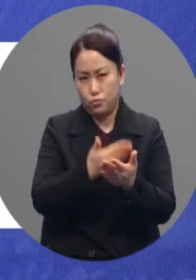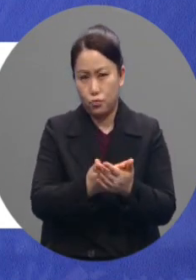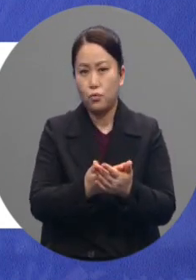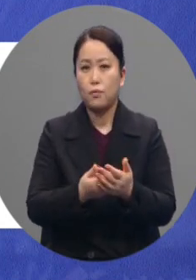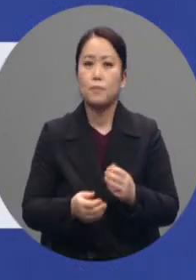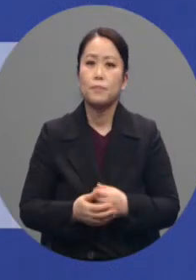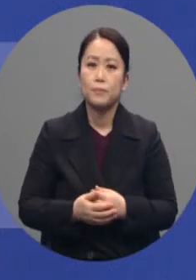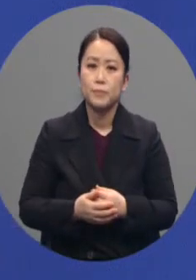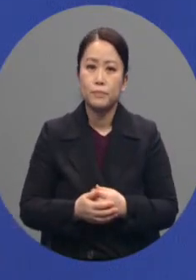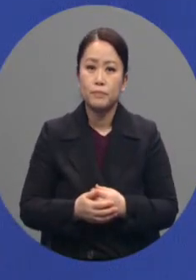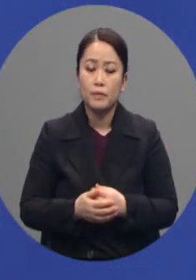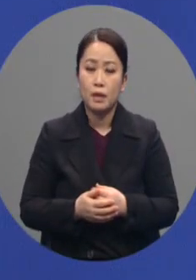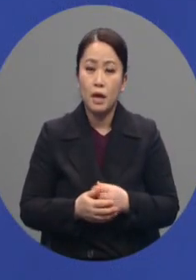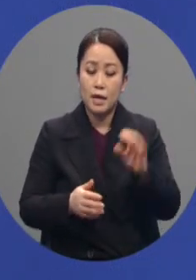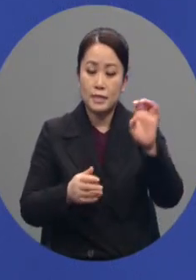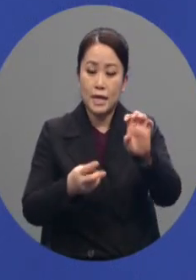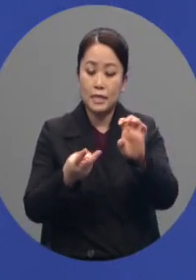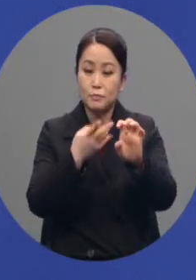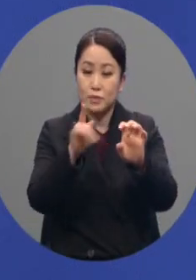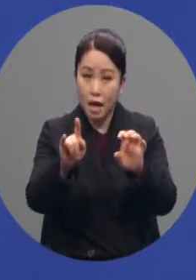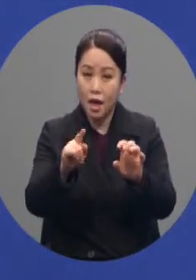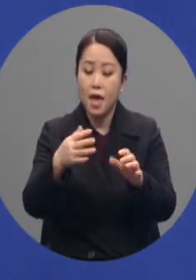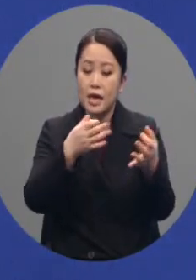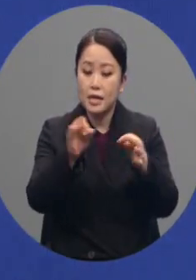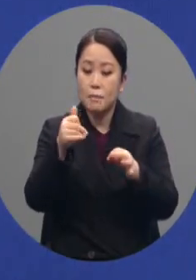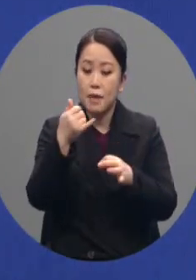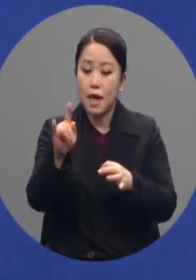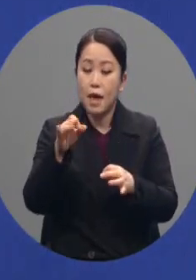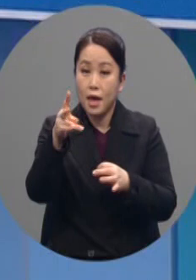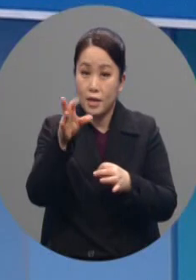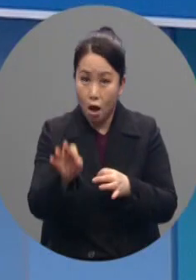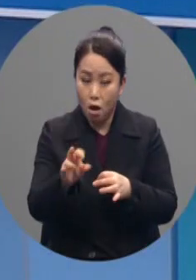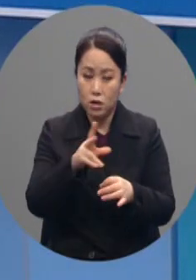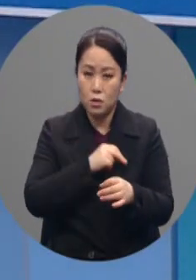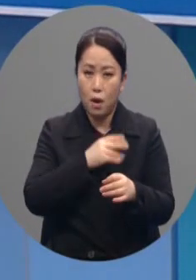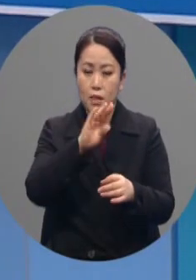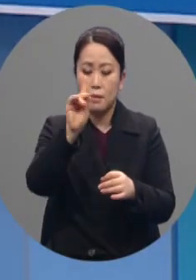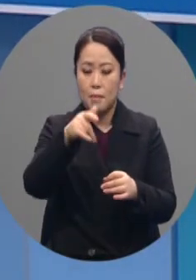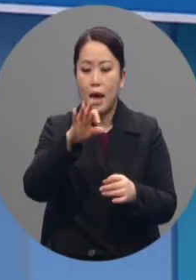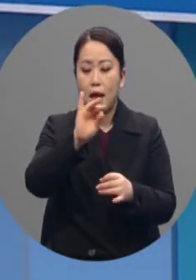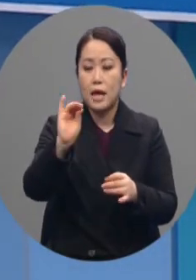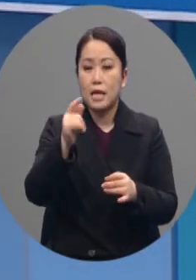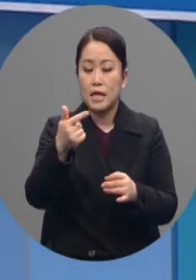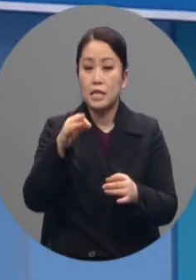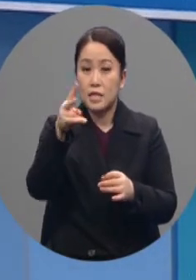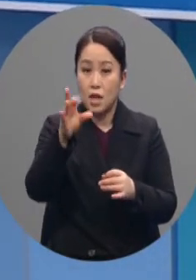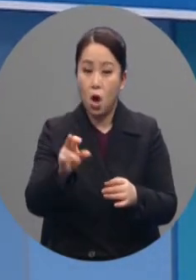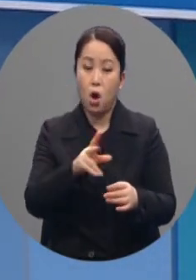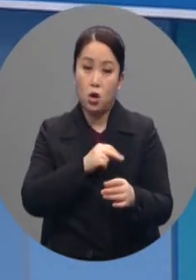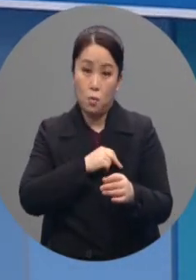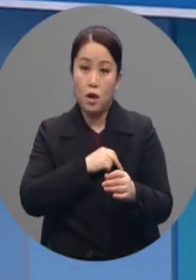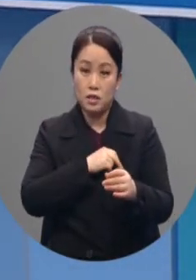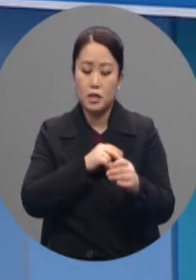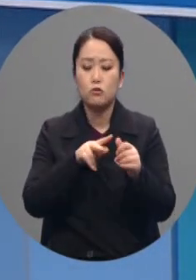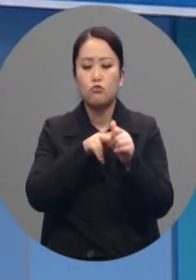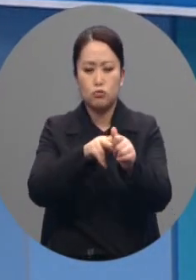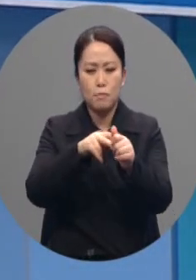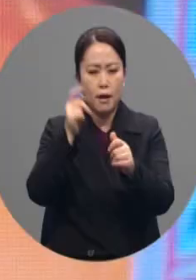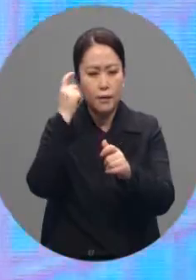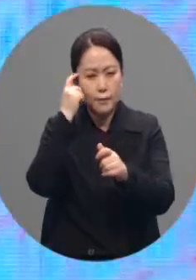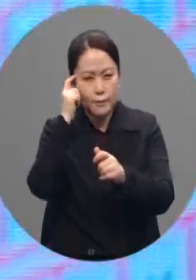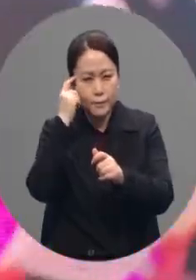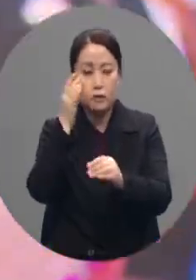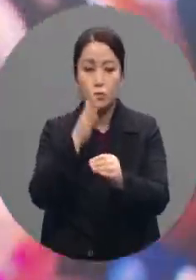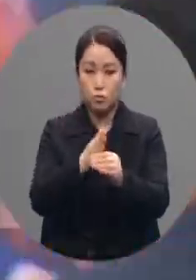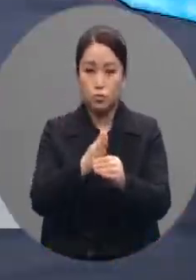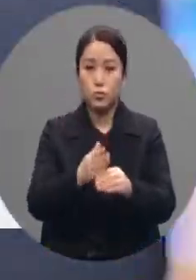때문에 40대인 김혜영 전 의원과 박인영 시의원 등이 세대교체 기치를 내걸고 출마를 고민 중입니다.